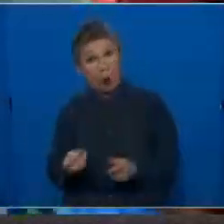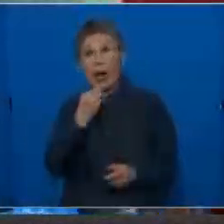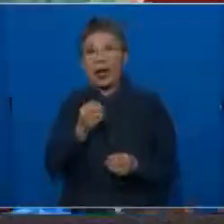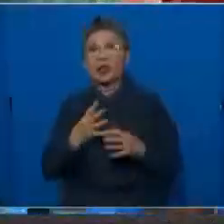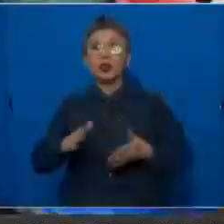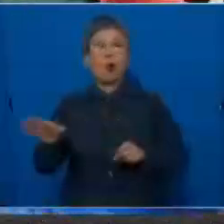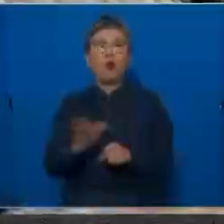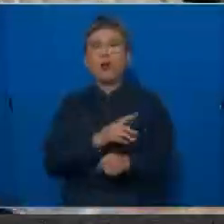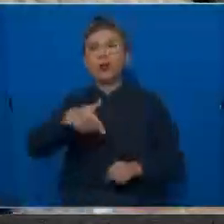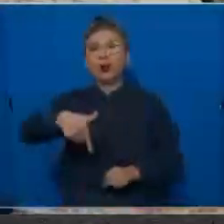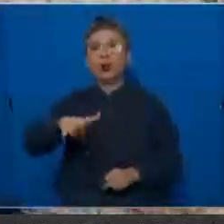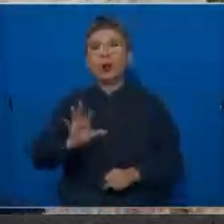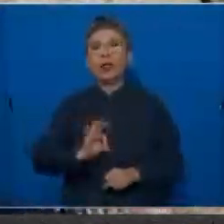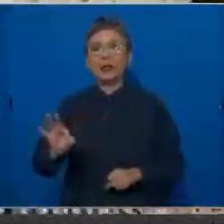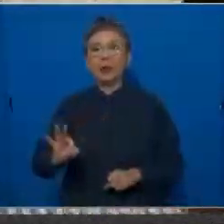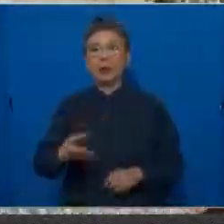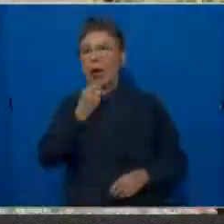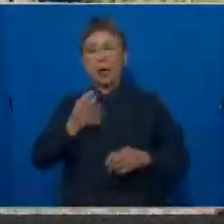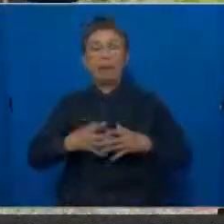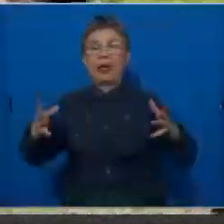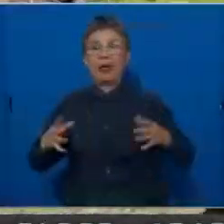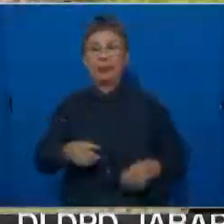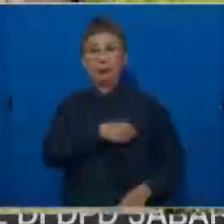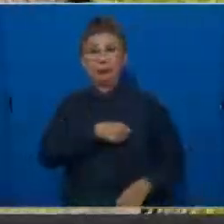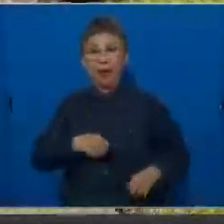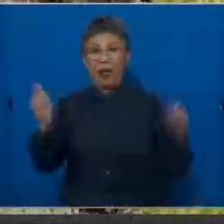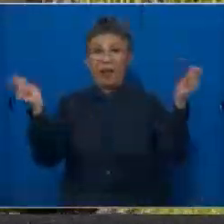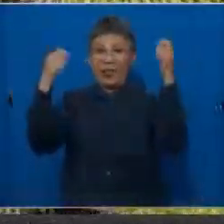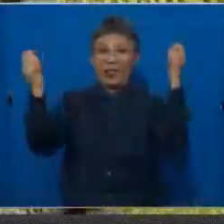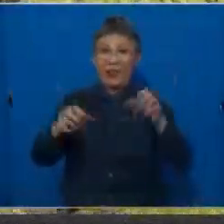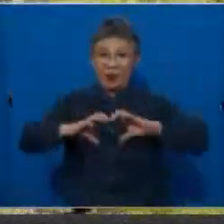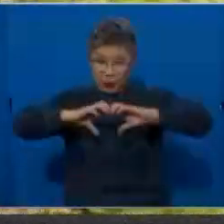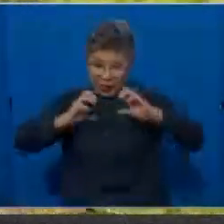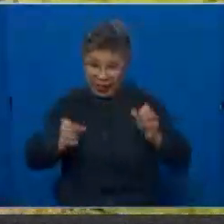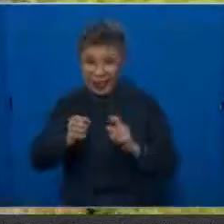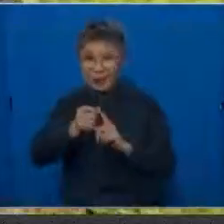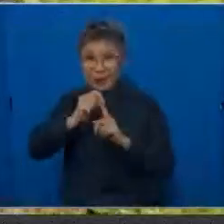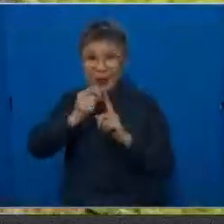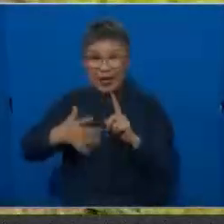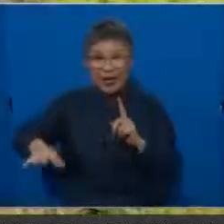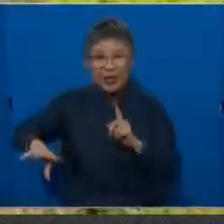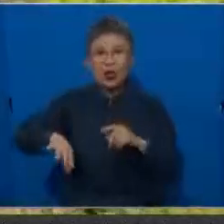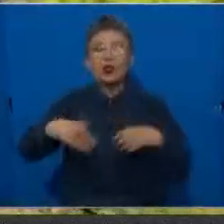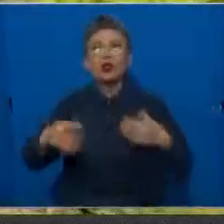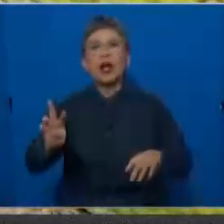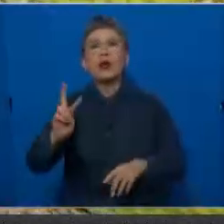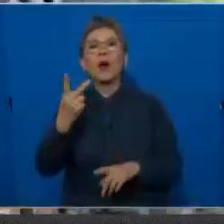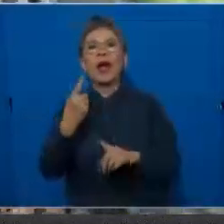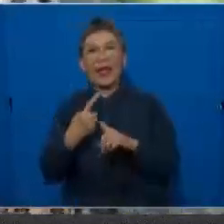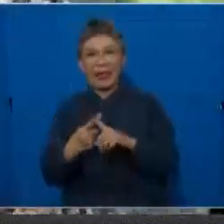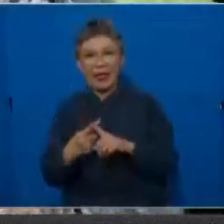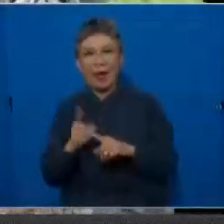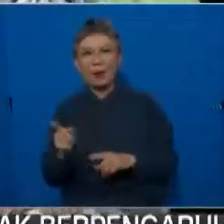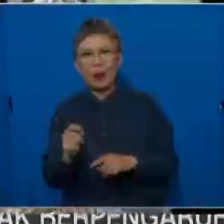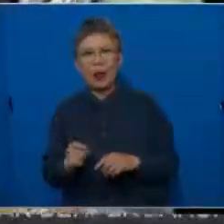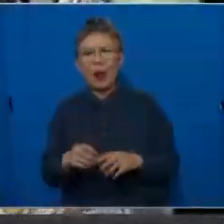harga Rp75.000. Panitia menyebut festival durian di Pangandaran ini digelar yang kedua kali usai melimpahnya